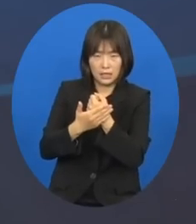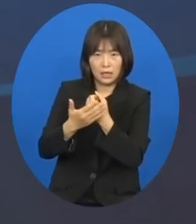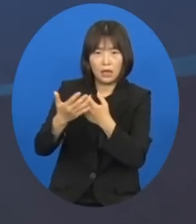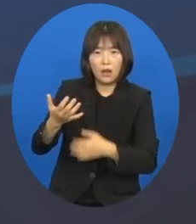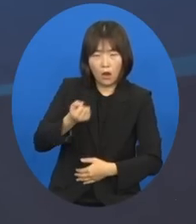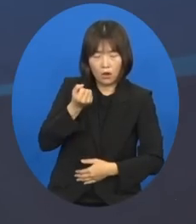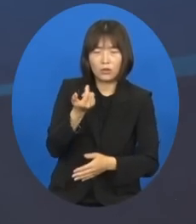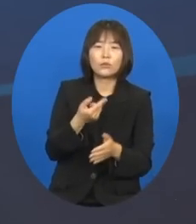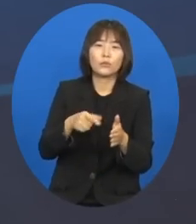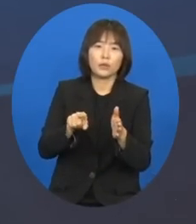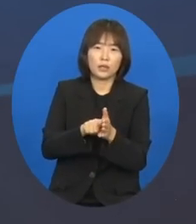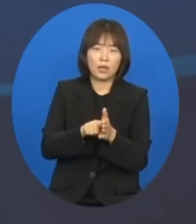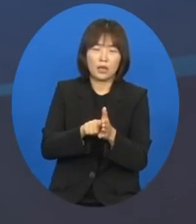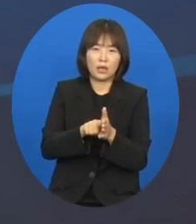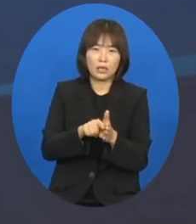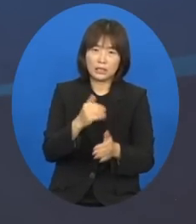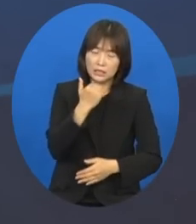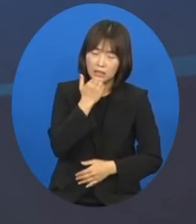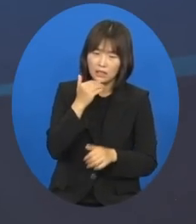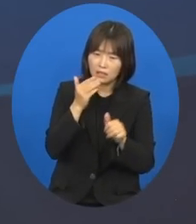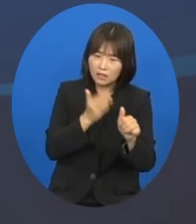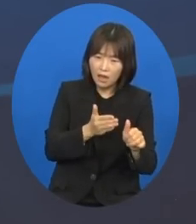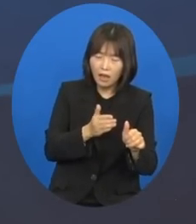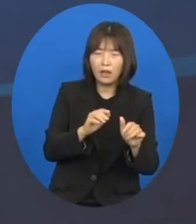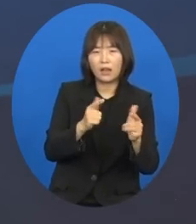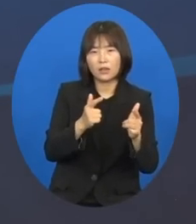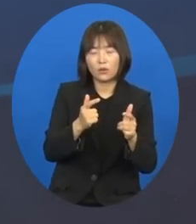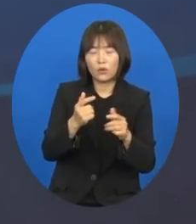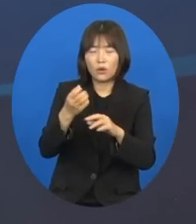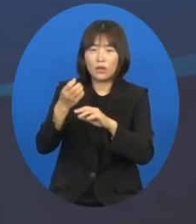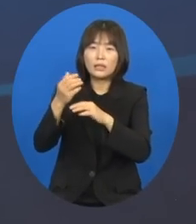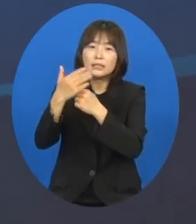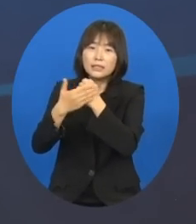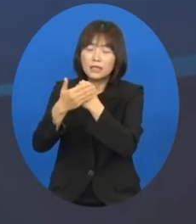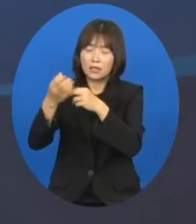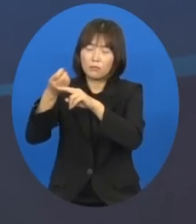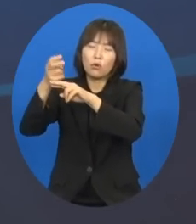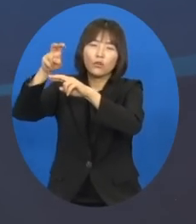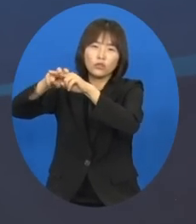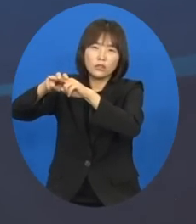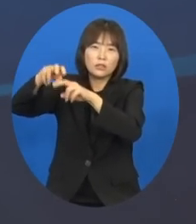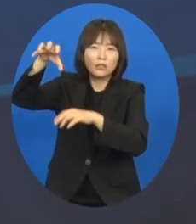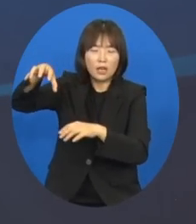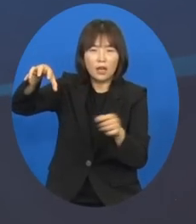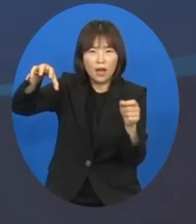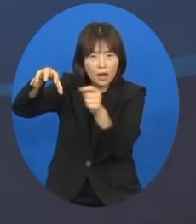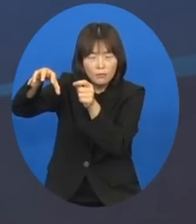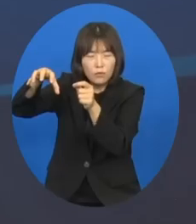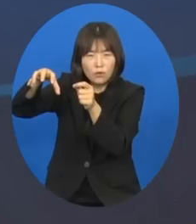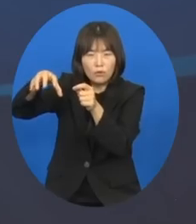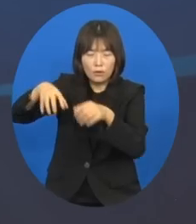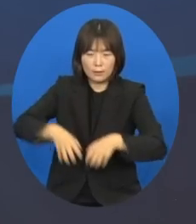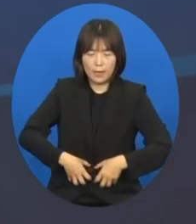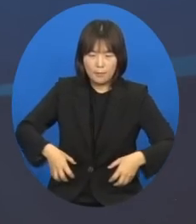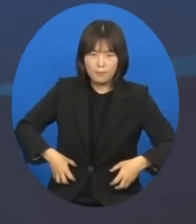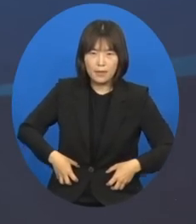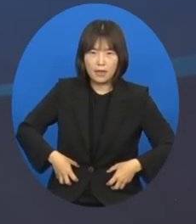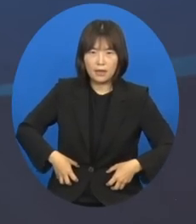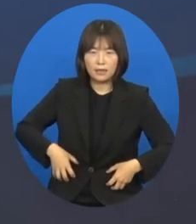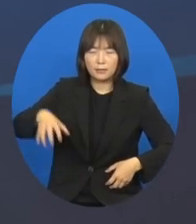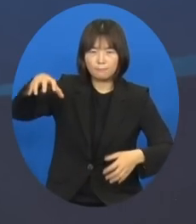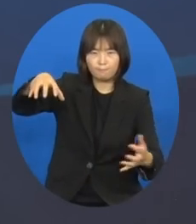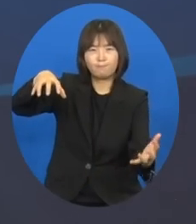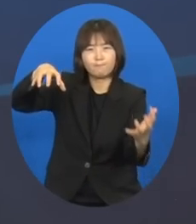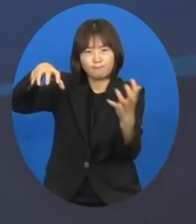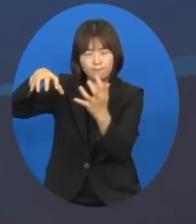가만 기다리라고 하지 않고 은혜의 보좌 앞으로 담대히 나갈 것이니 라 여러분이